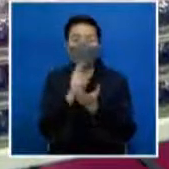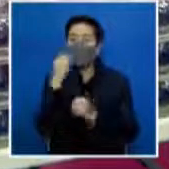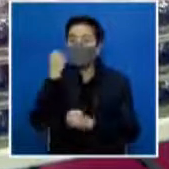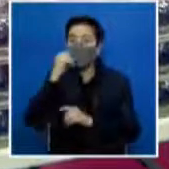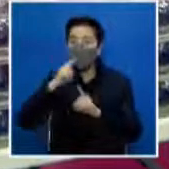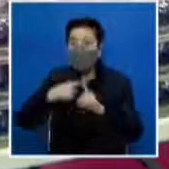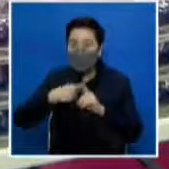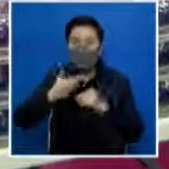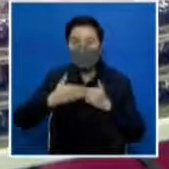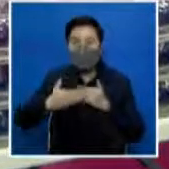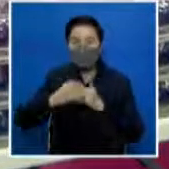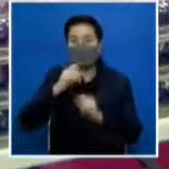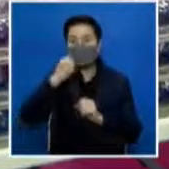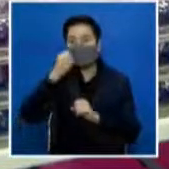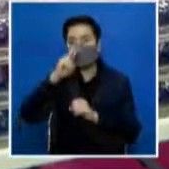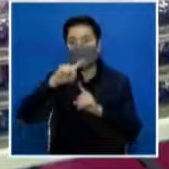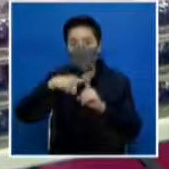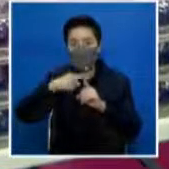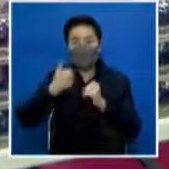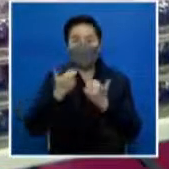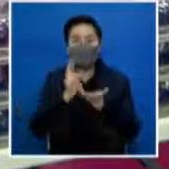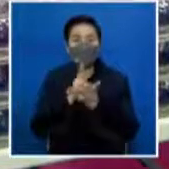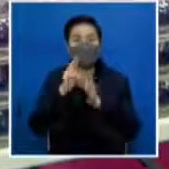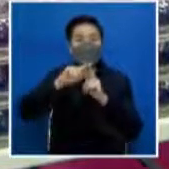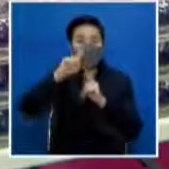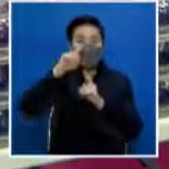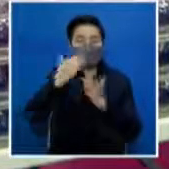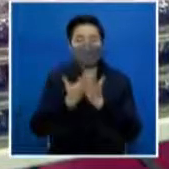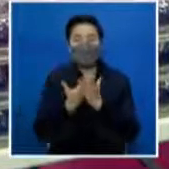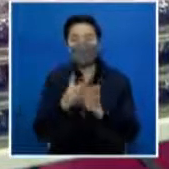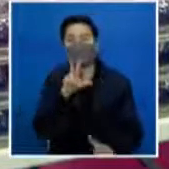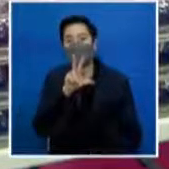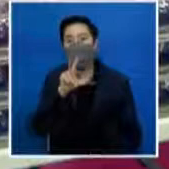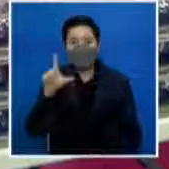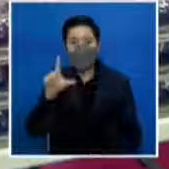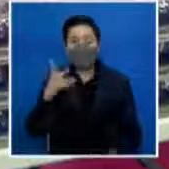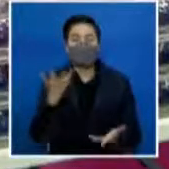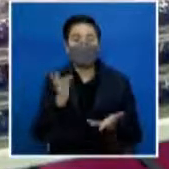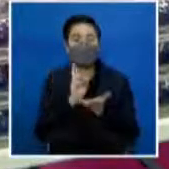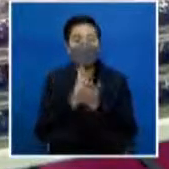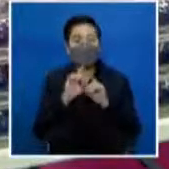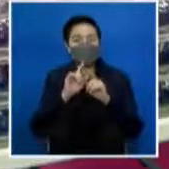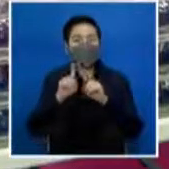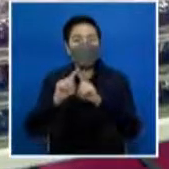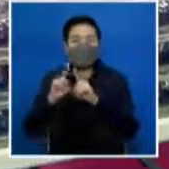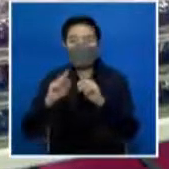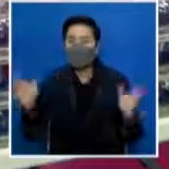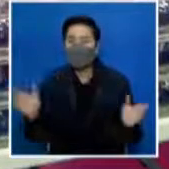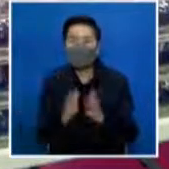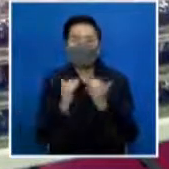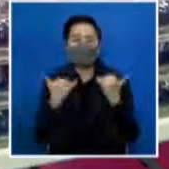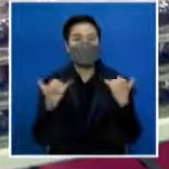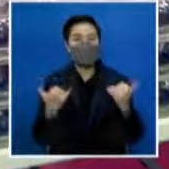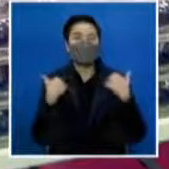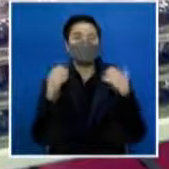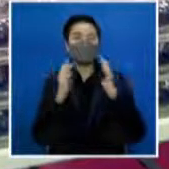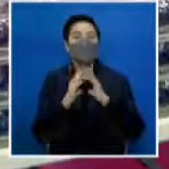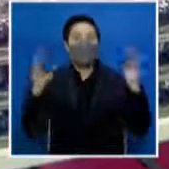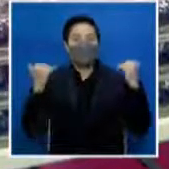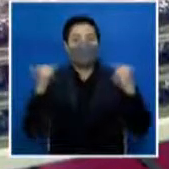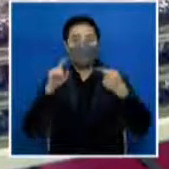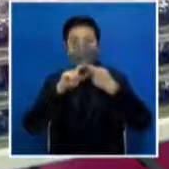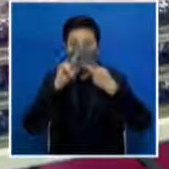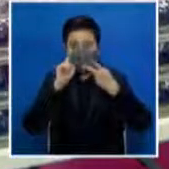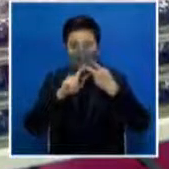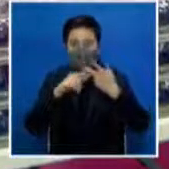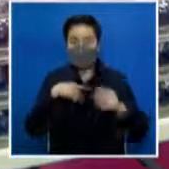คะเป็นเวลา12เดือนรางวัลที่1มูลค่าถึง3ล้านบาทและยังมีรางวัลอื่นๆอีกมากมายค่ะส่วนสลาก